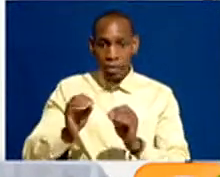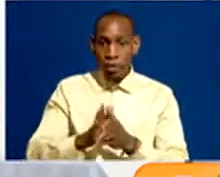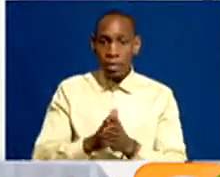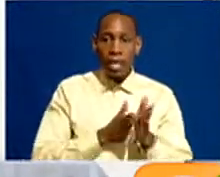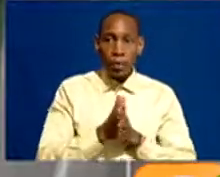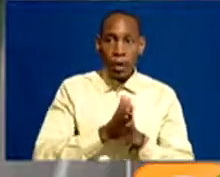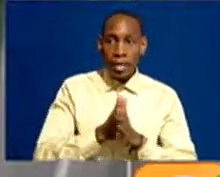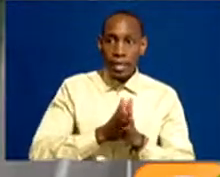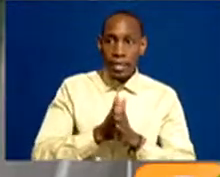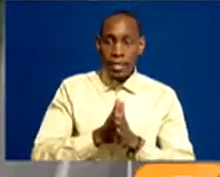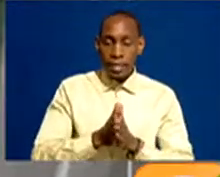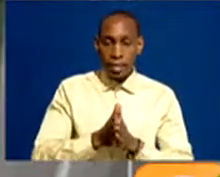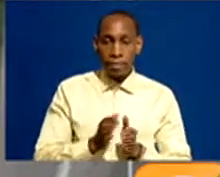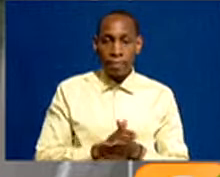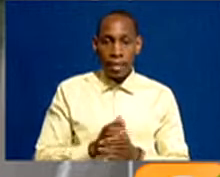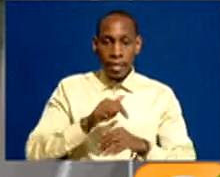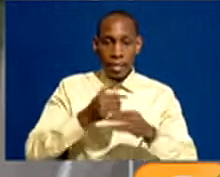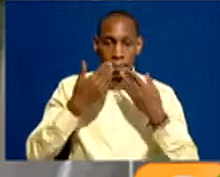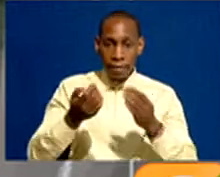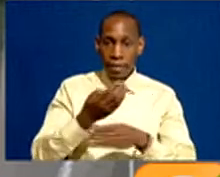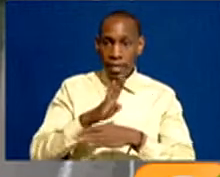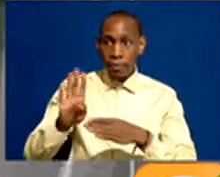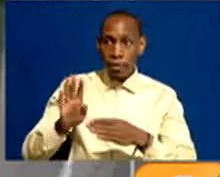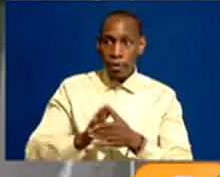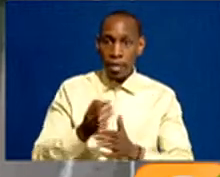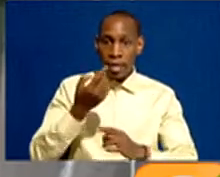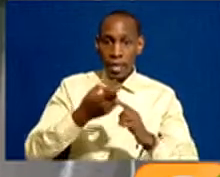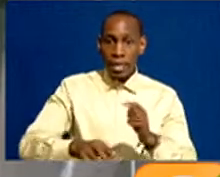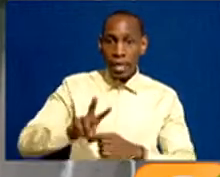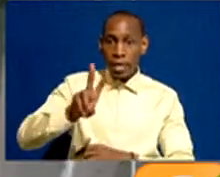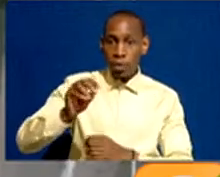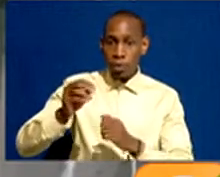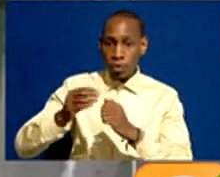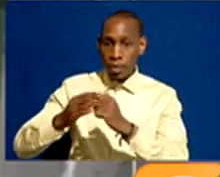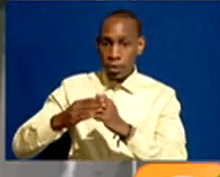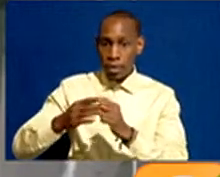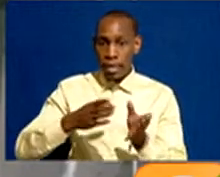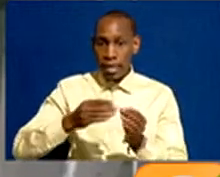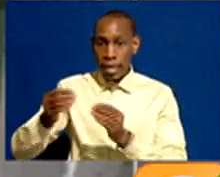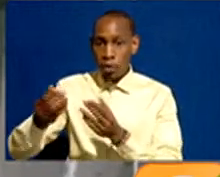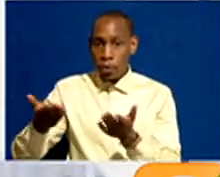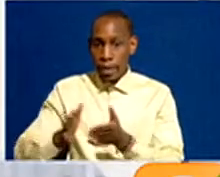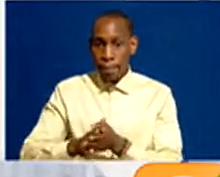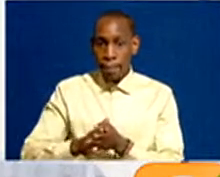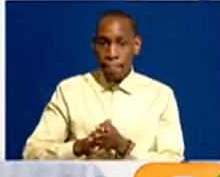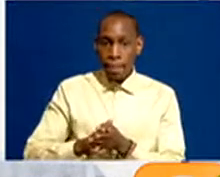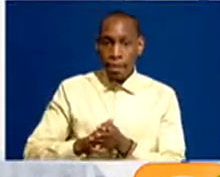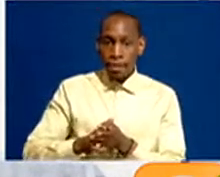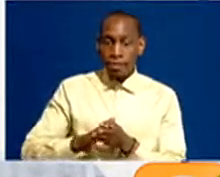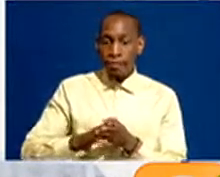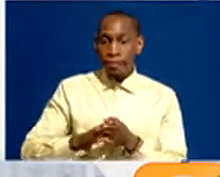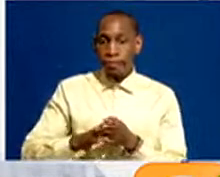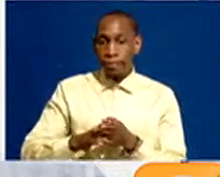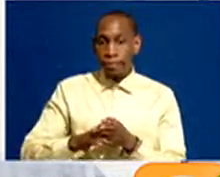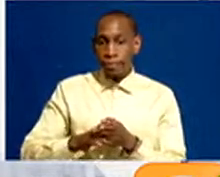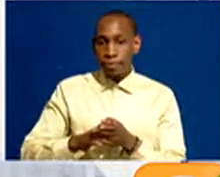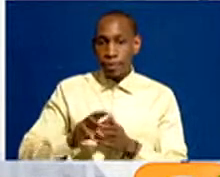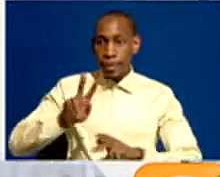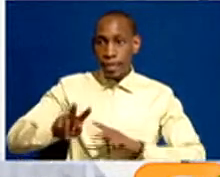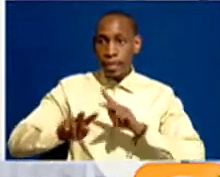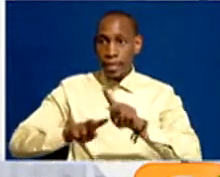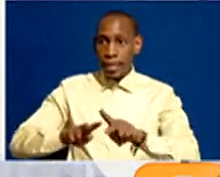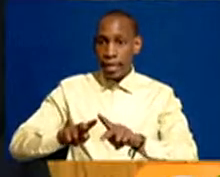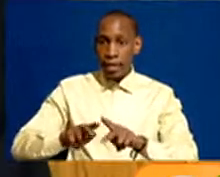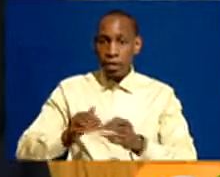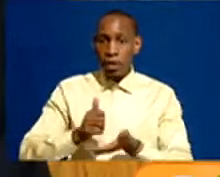kuwa mwalimu. Nilipo maliza form 4 mwaka wa 2009, nikaenda ile side ya Kirinyaga kwa my aunt